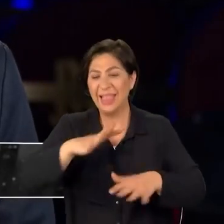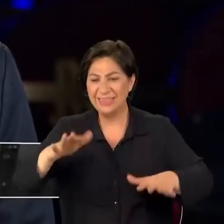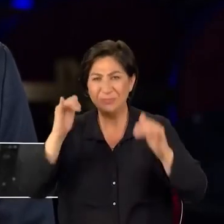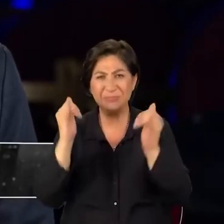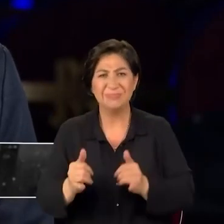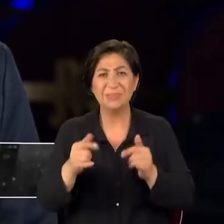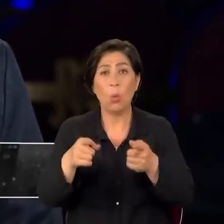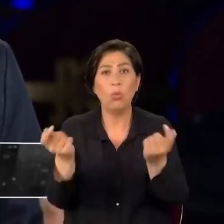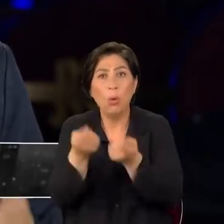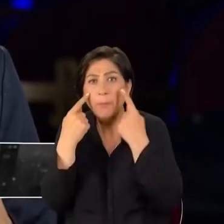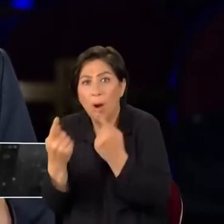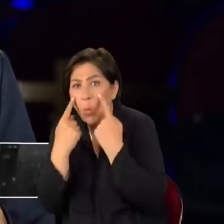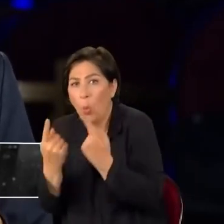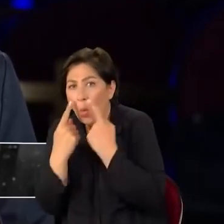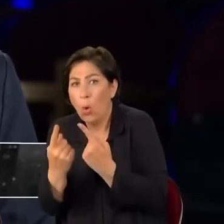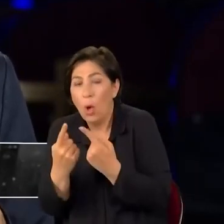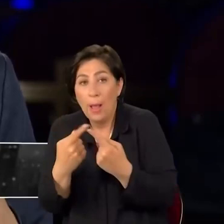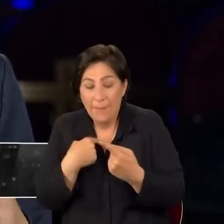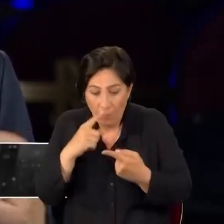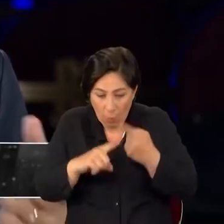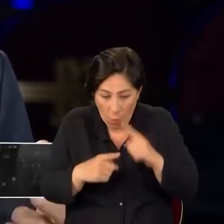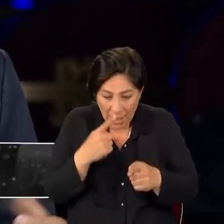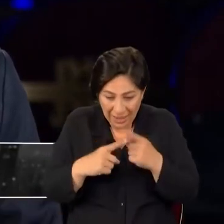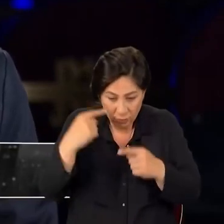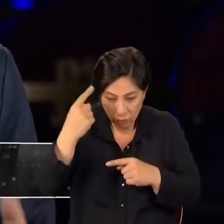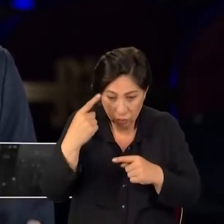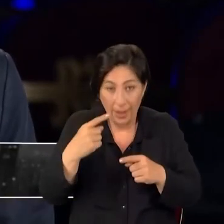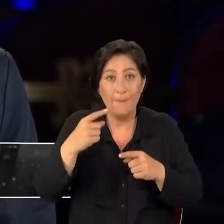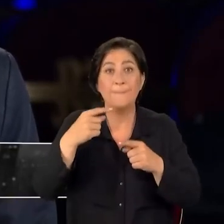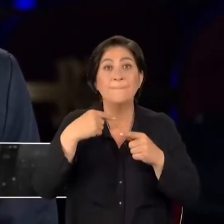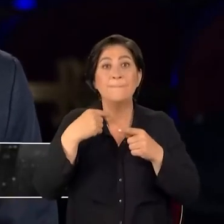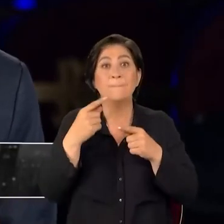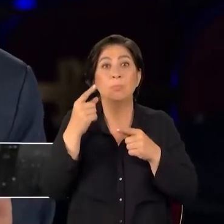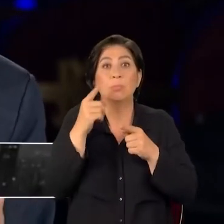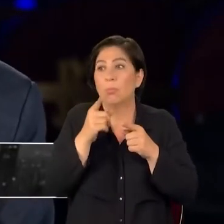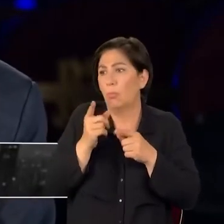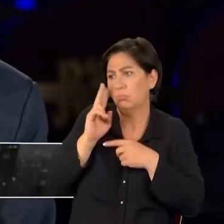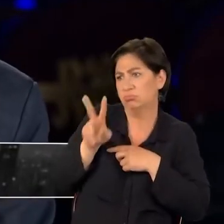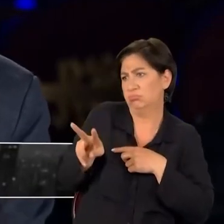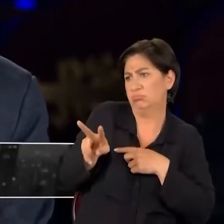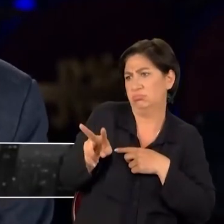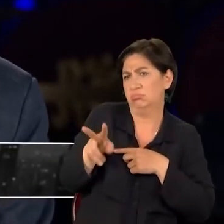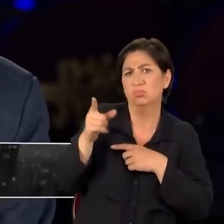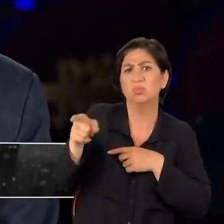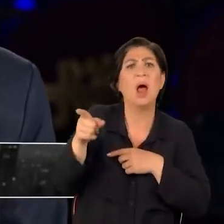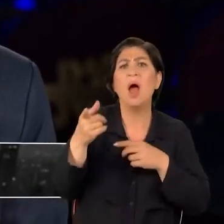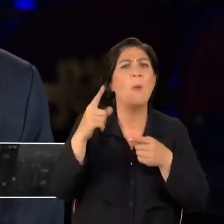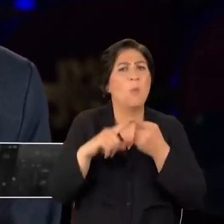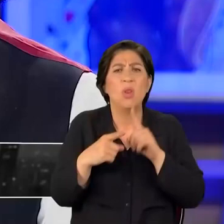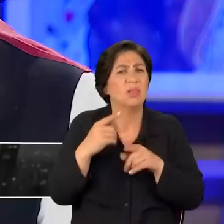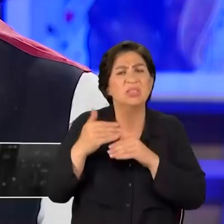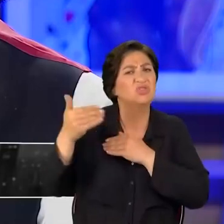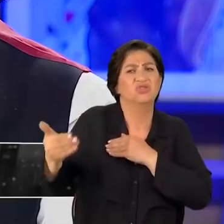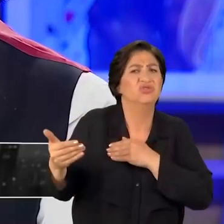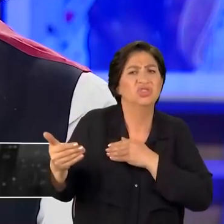kirlenmesiyle meşguller. Şimdi benim siyaset tanımım particilik kökenli olduğu için onlara bakıyorum, diyorum ki apolitik.